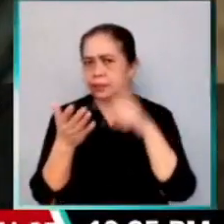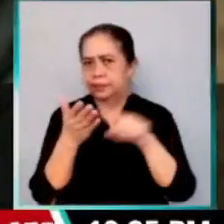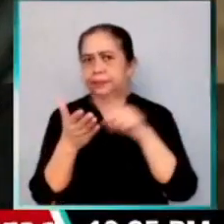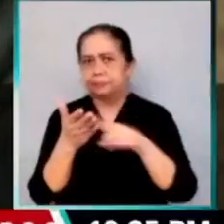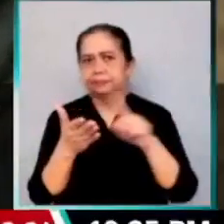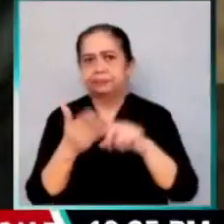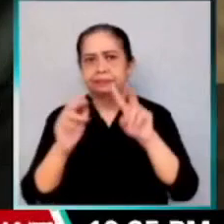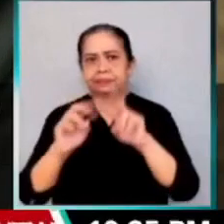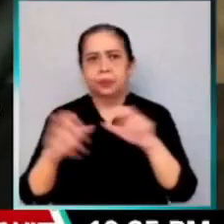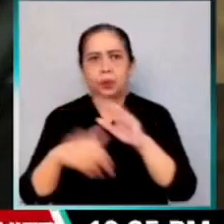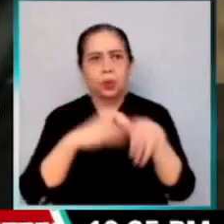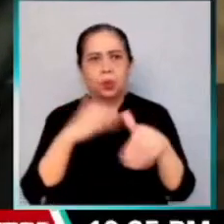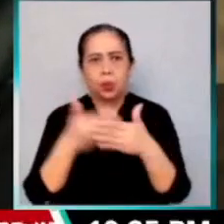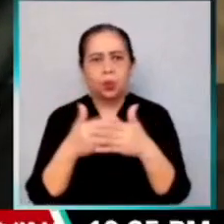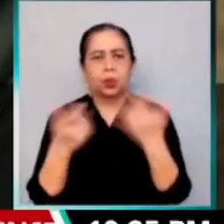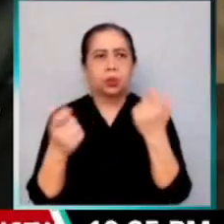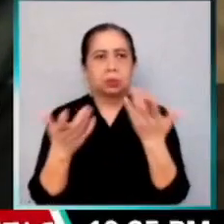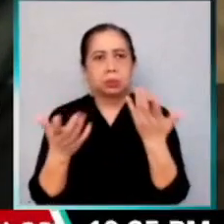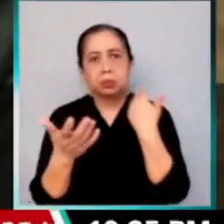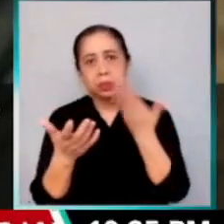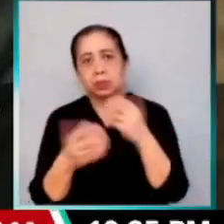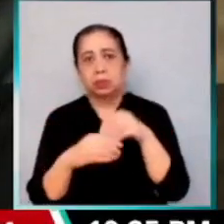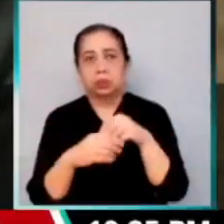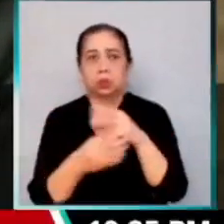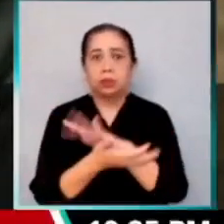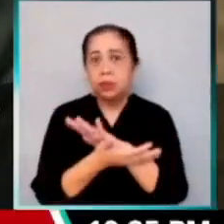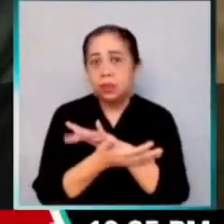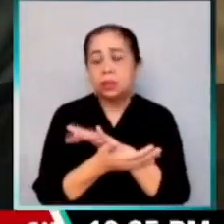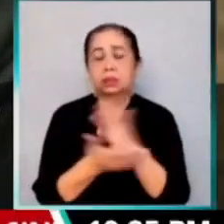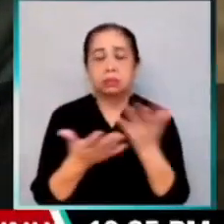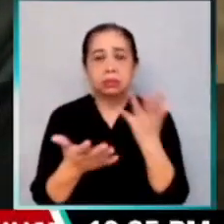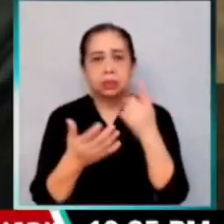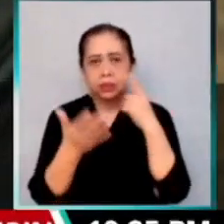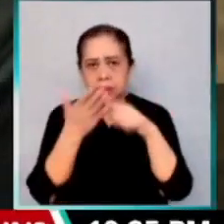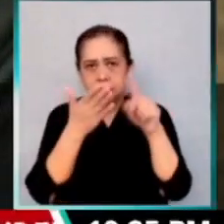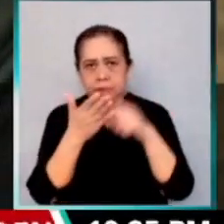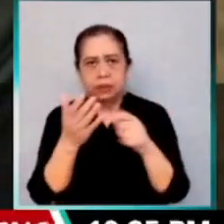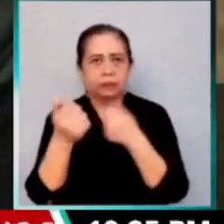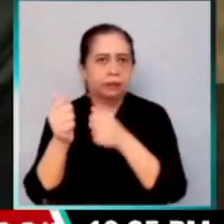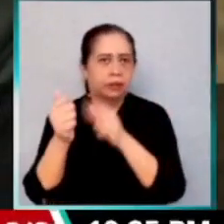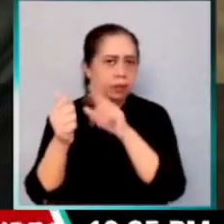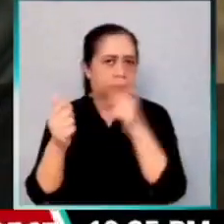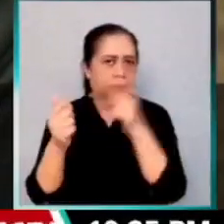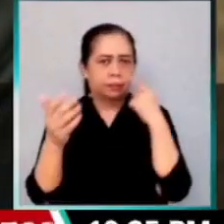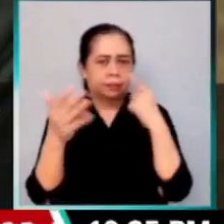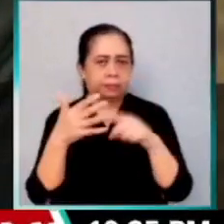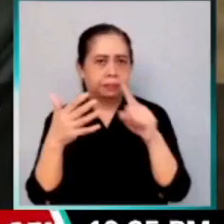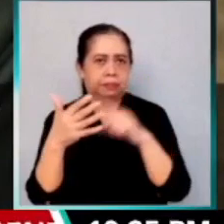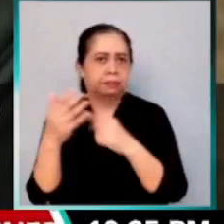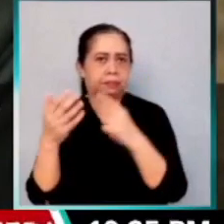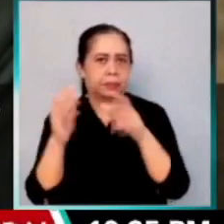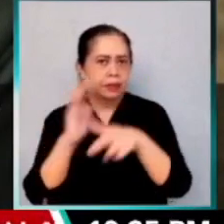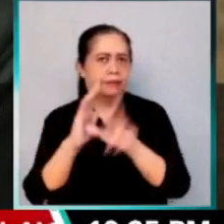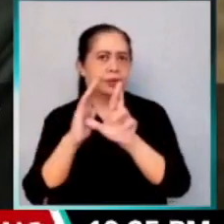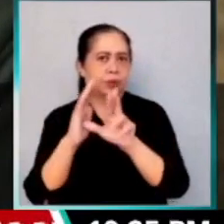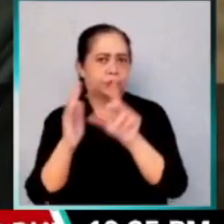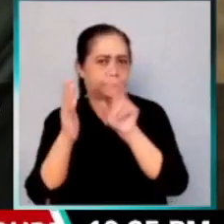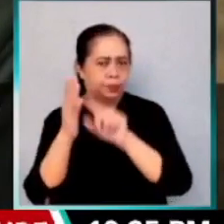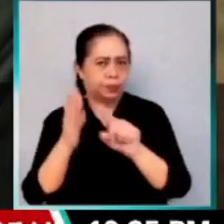matay ng COVID eh. Ayun, pinapaano ko rin 'yon, pinapa-review ko, no?